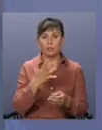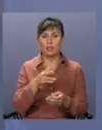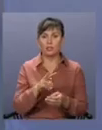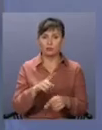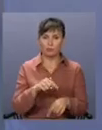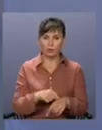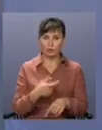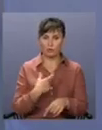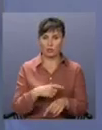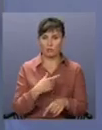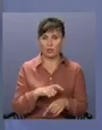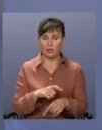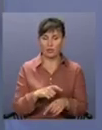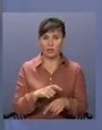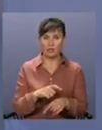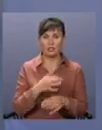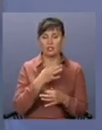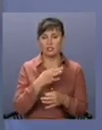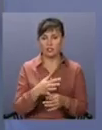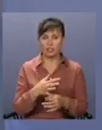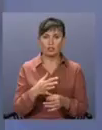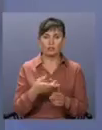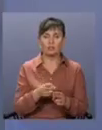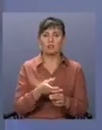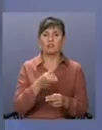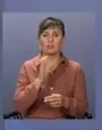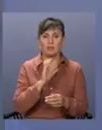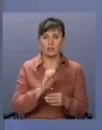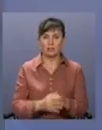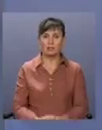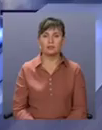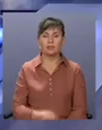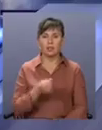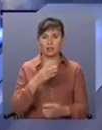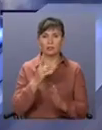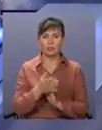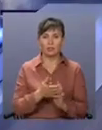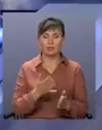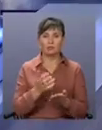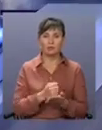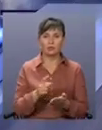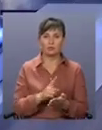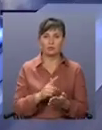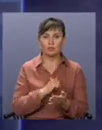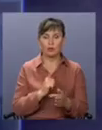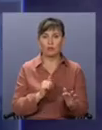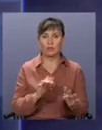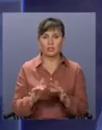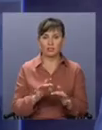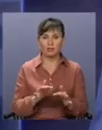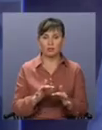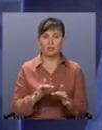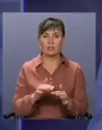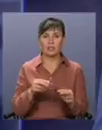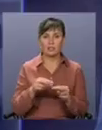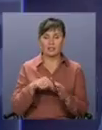себя... Так, жажду утоляющим. Хорошо, понятно. То есть получается, что сама процедура